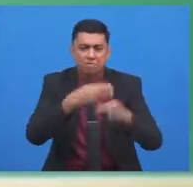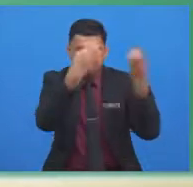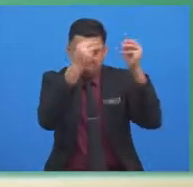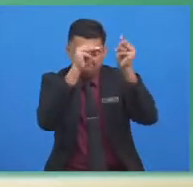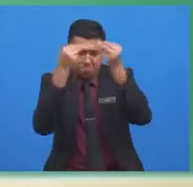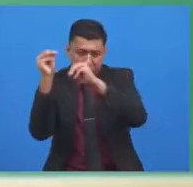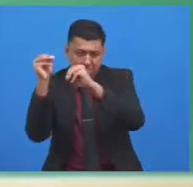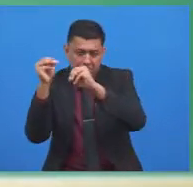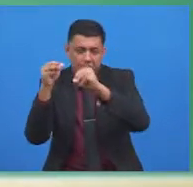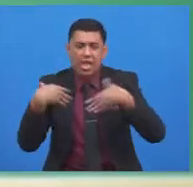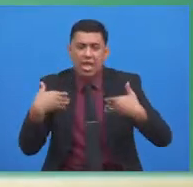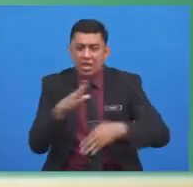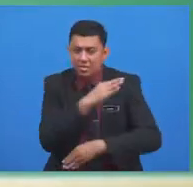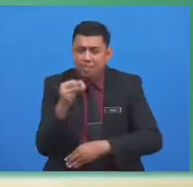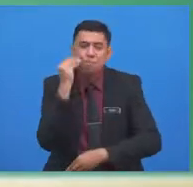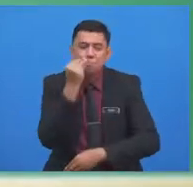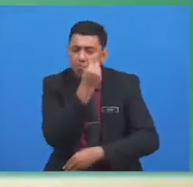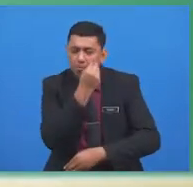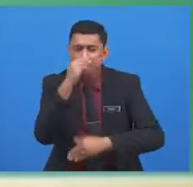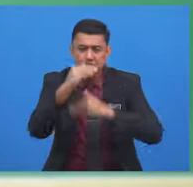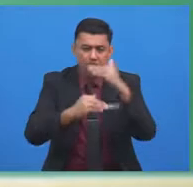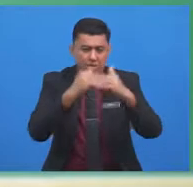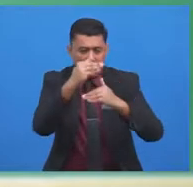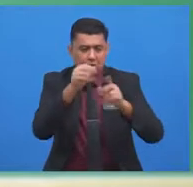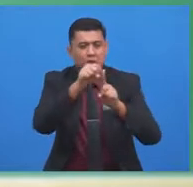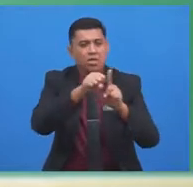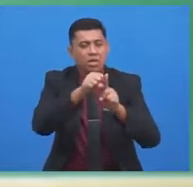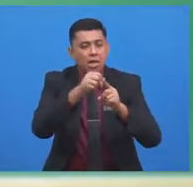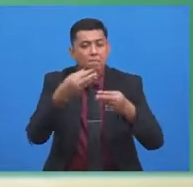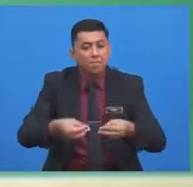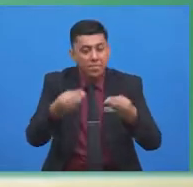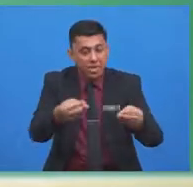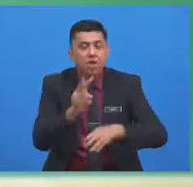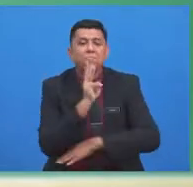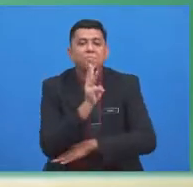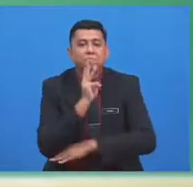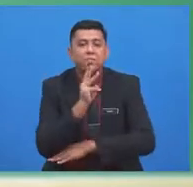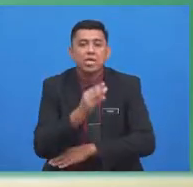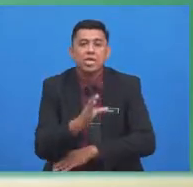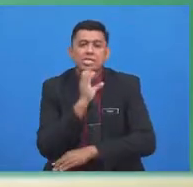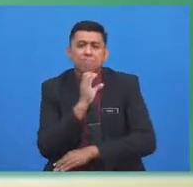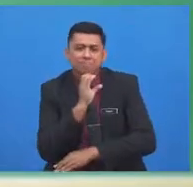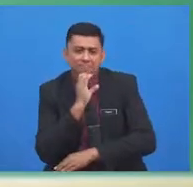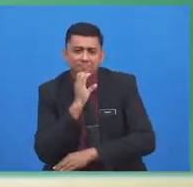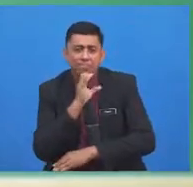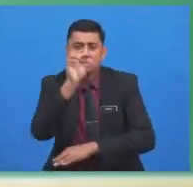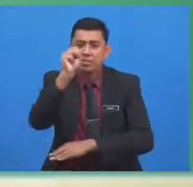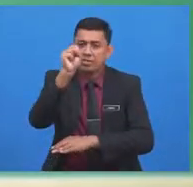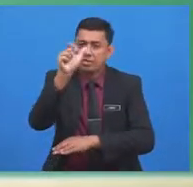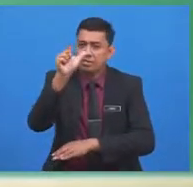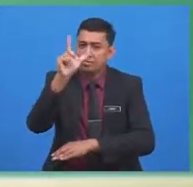bunga kerana peningkatan suhu dan pembekalan air dari pencairan salji.